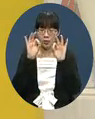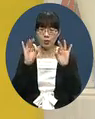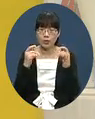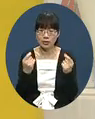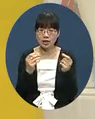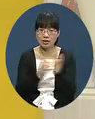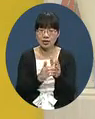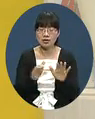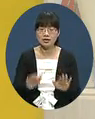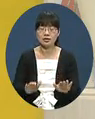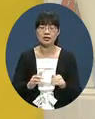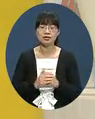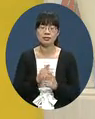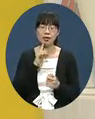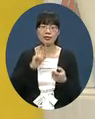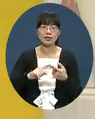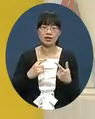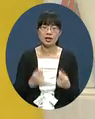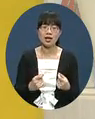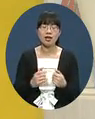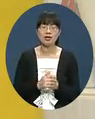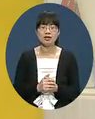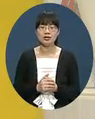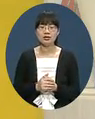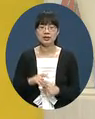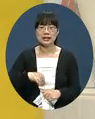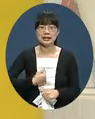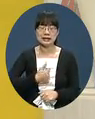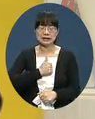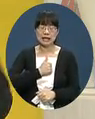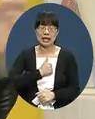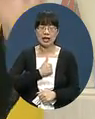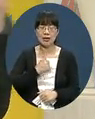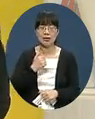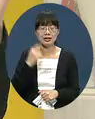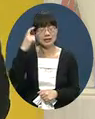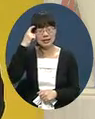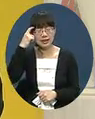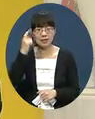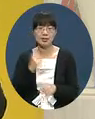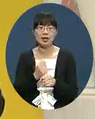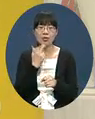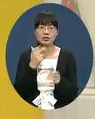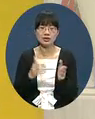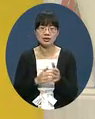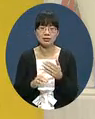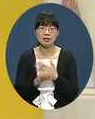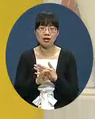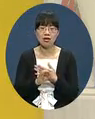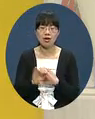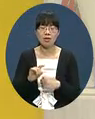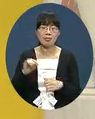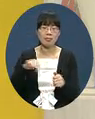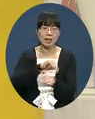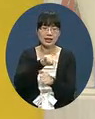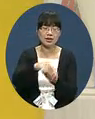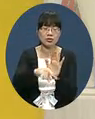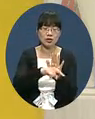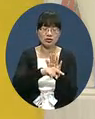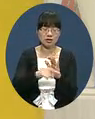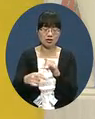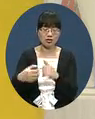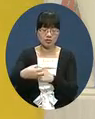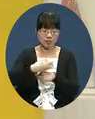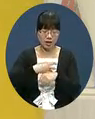하셨죠. 근데 말씀드렸지만 자아 정체감이 형성되지 않은 시기에는 이게 자꾸 이야기가 들어오면 흔들리게 돼 있어요. 어떤 아이라도.